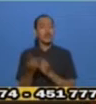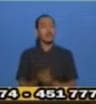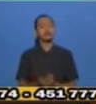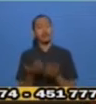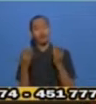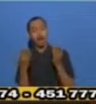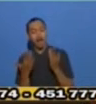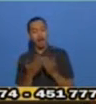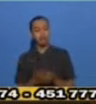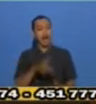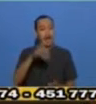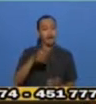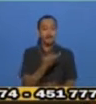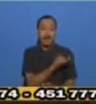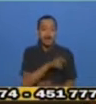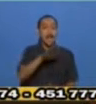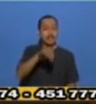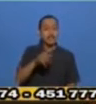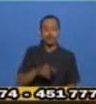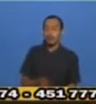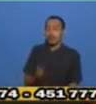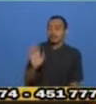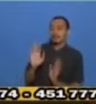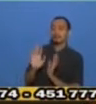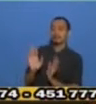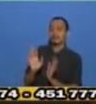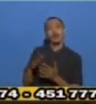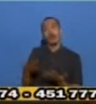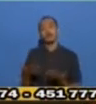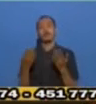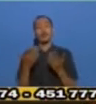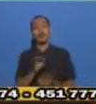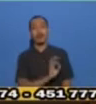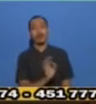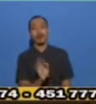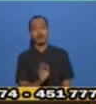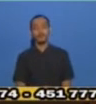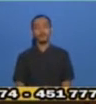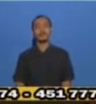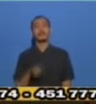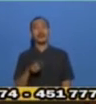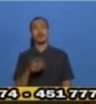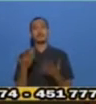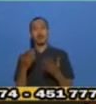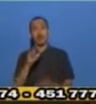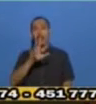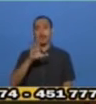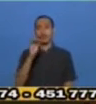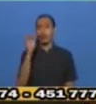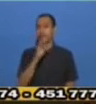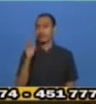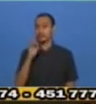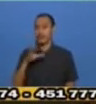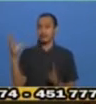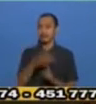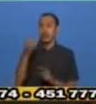Kenapa itu tadi? Capaian 70 sampai 80% itu insya Allah bisa kita lakukan manakala kita